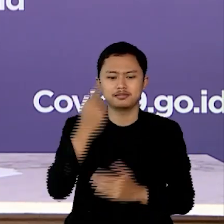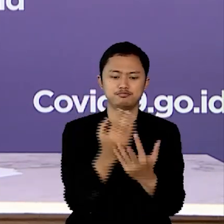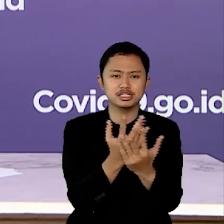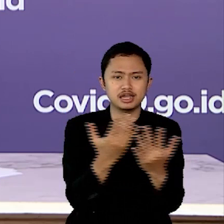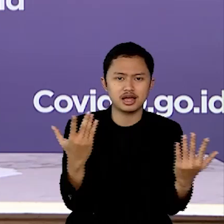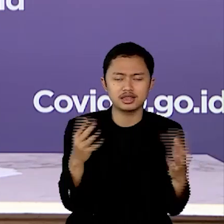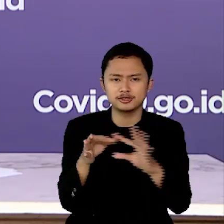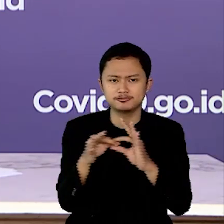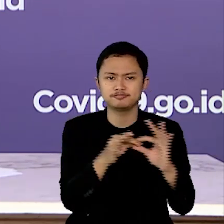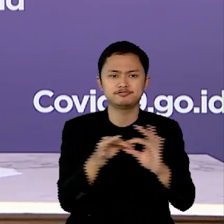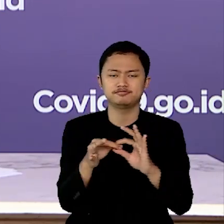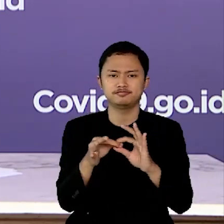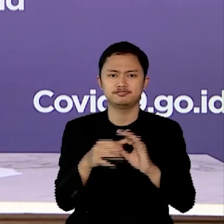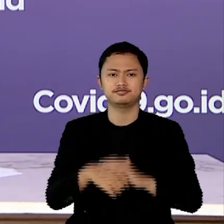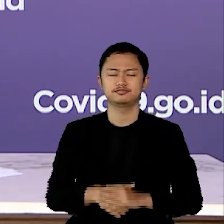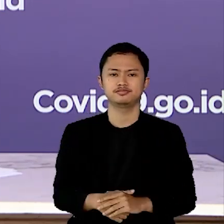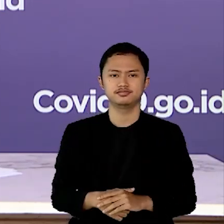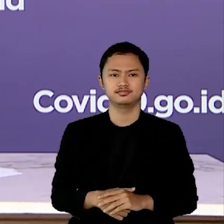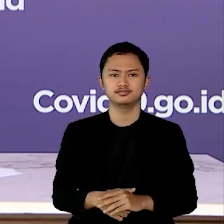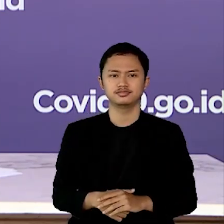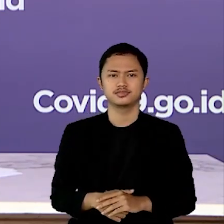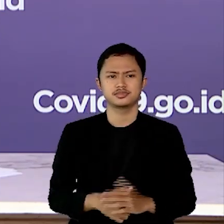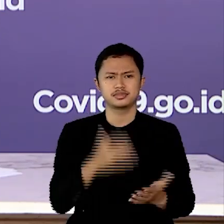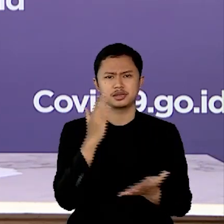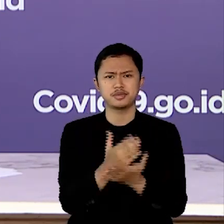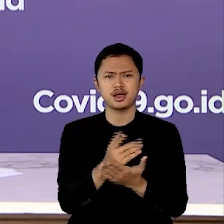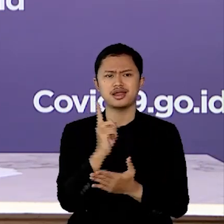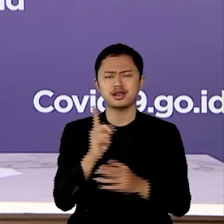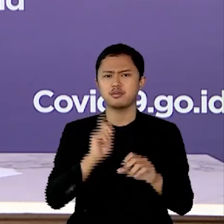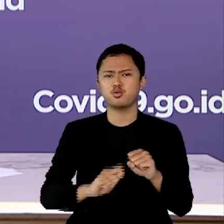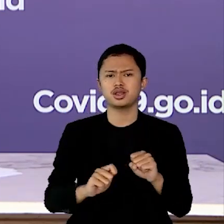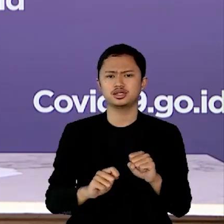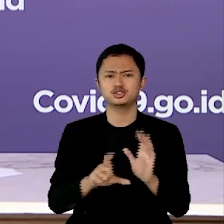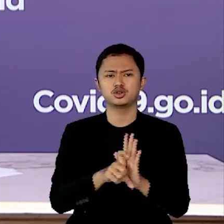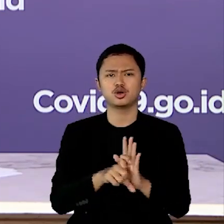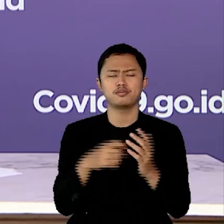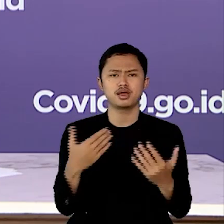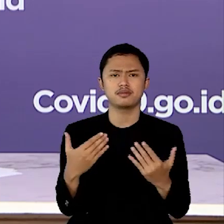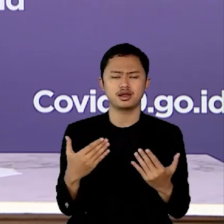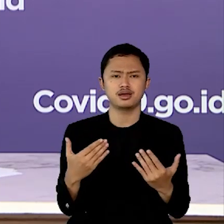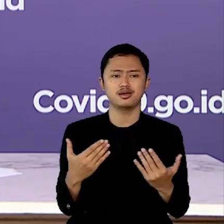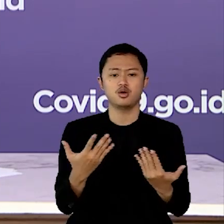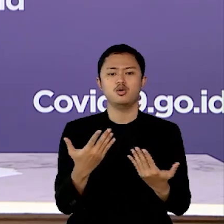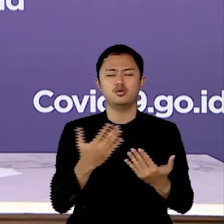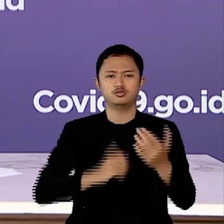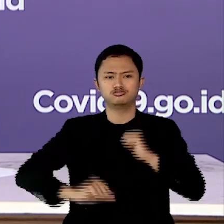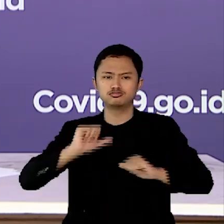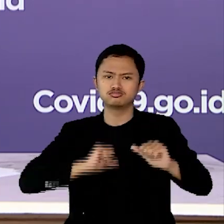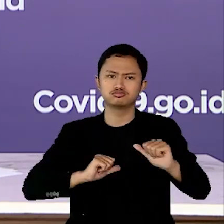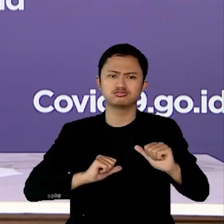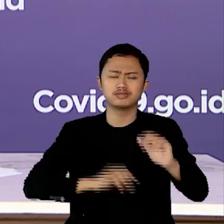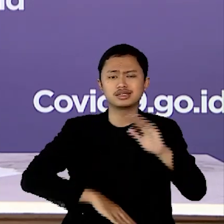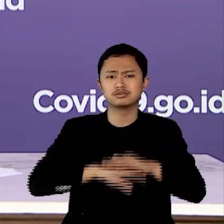bahu-membahu menyelesaikannya adanya kebijakan yang disusun sedemikian rupa apabila tidak dilaksanakan dengan baik dan